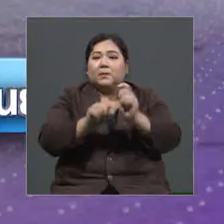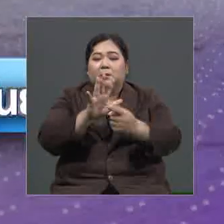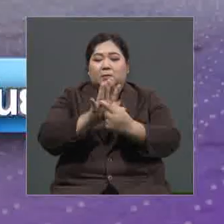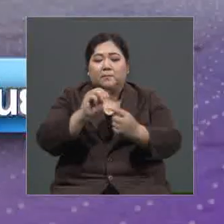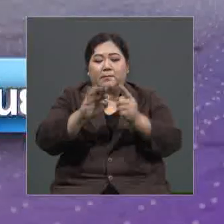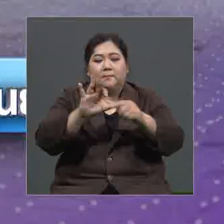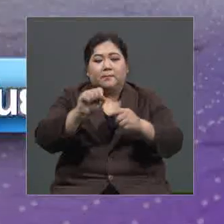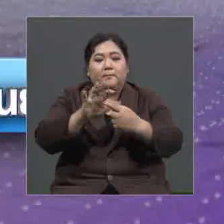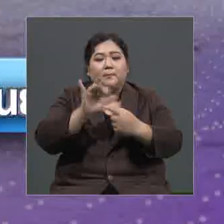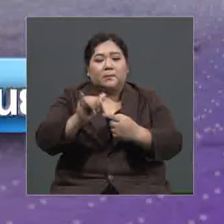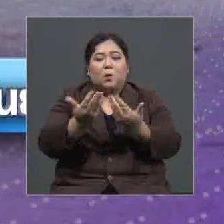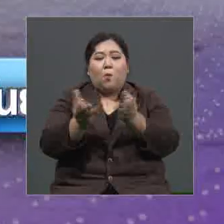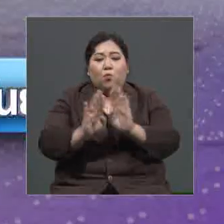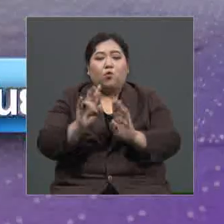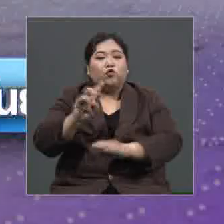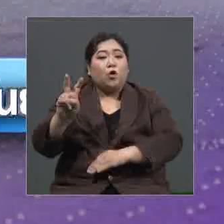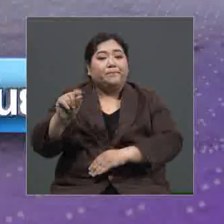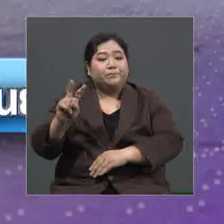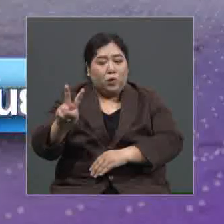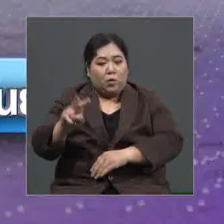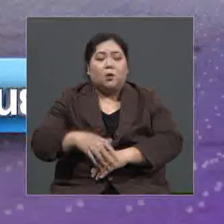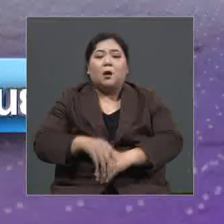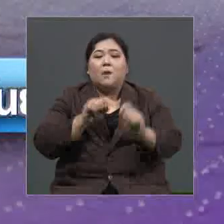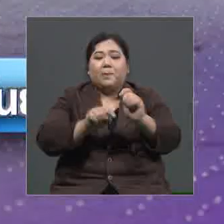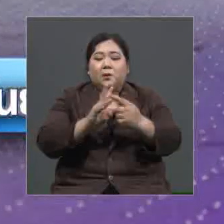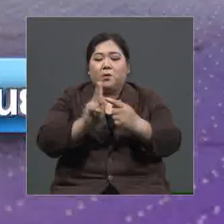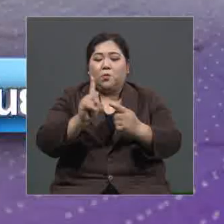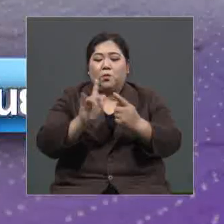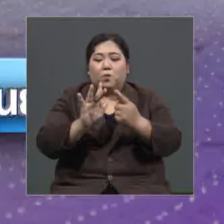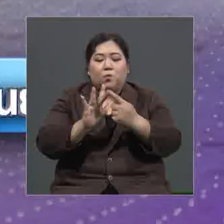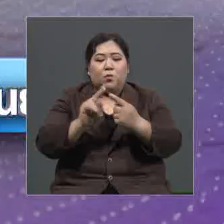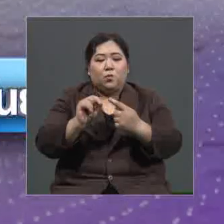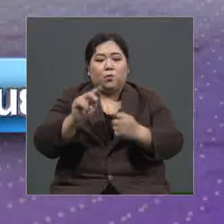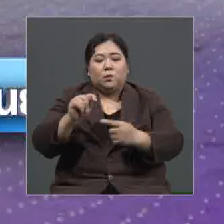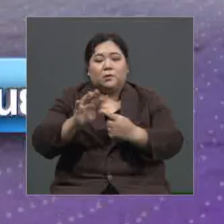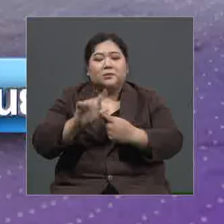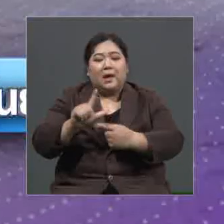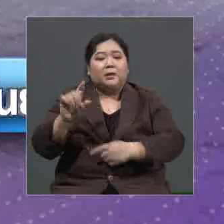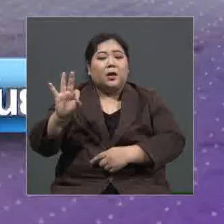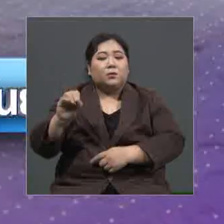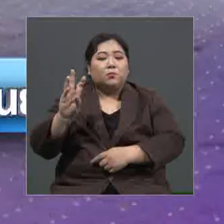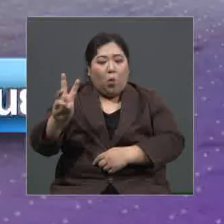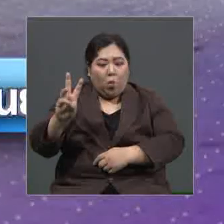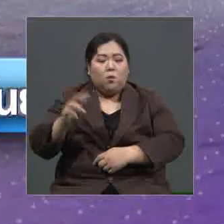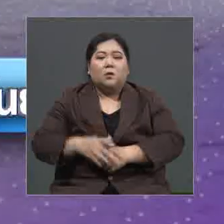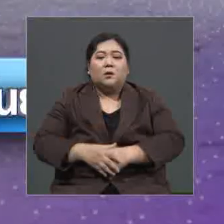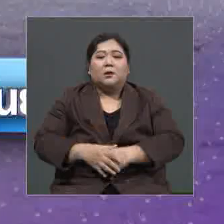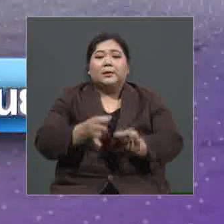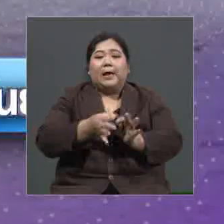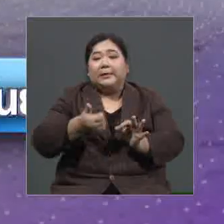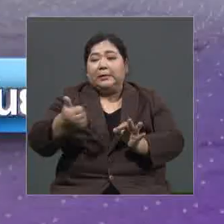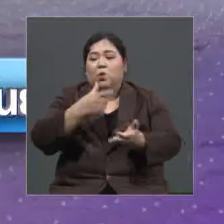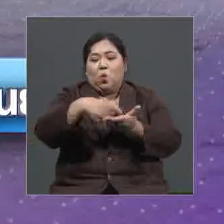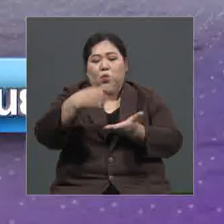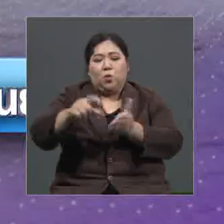222 ครวเรือนะที่อำเภอขุนตาล 96 ครวเรือนส่วนบัญชีธนาคารอื่นๆ จักทยอยโอ้นตั้งแต่วนที่